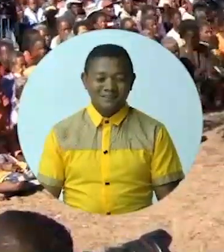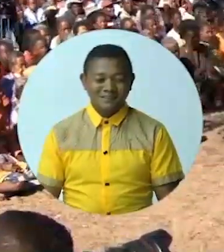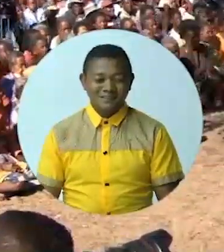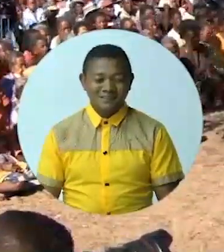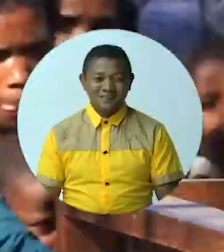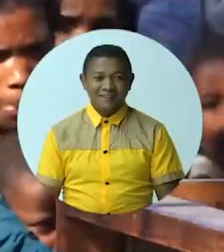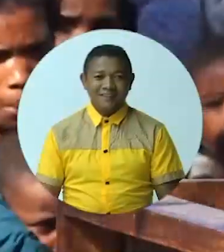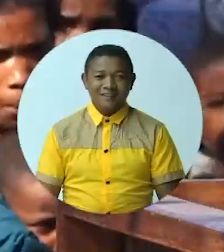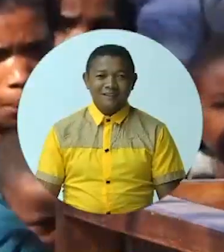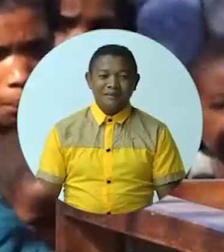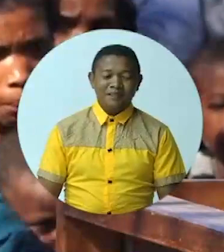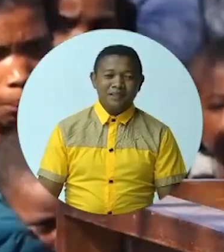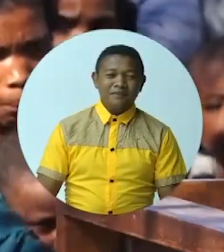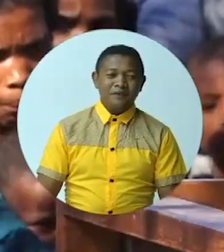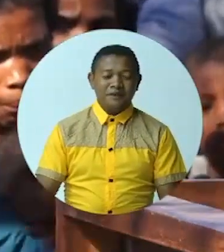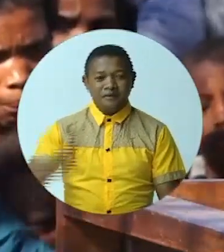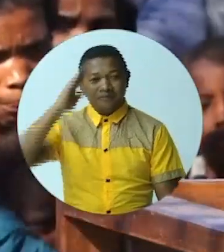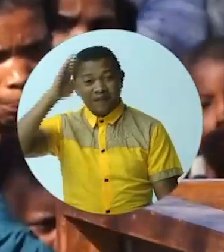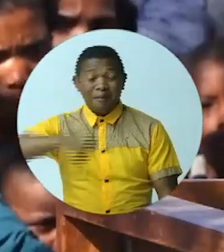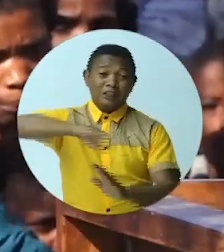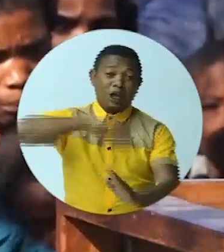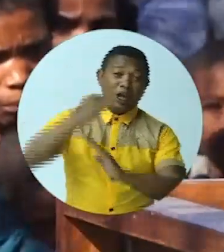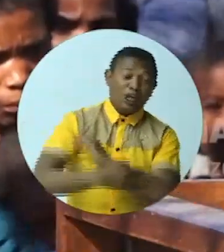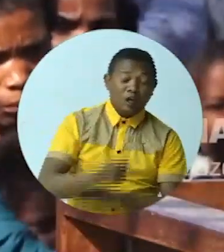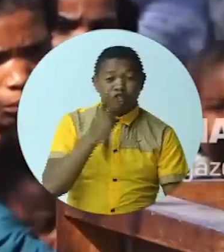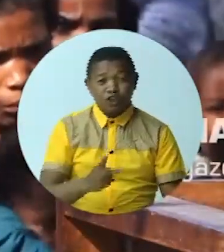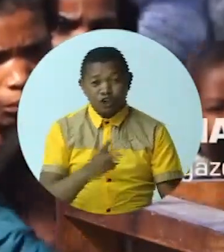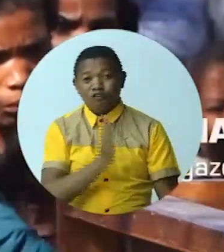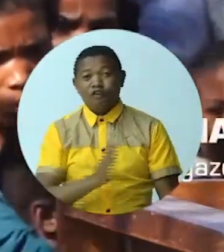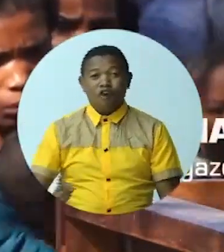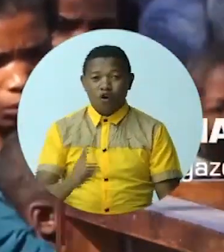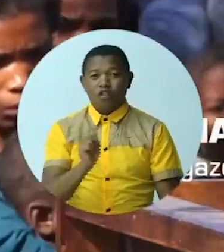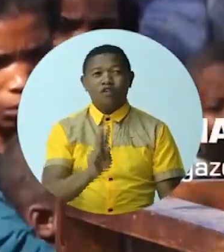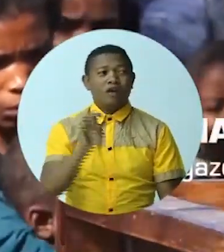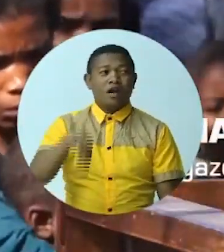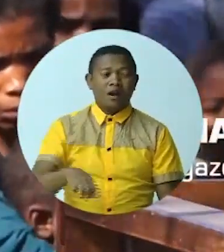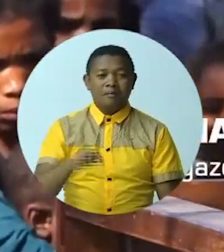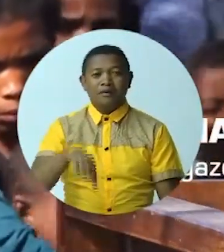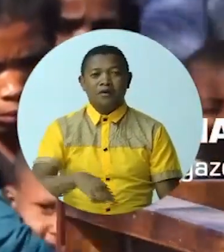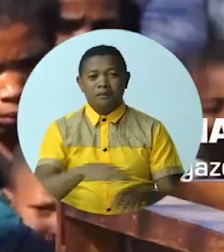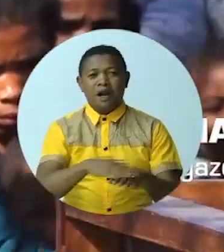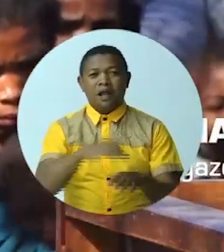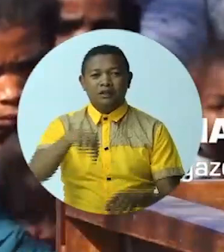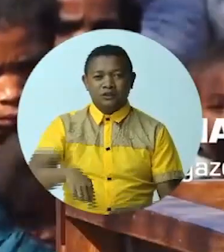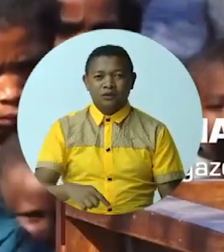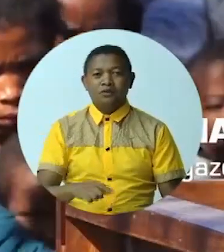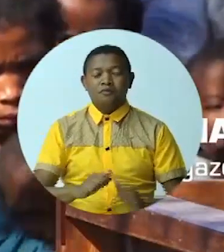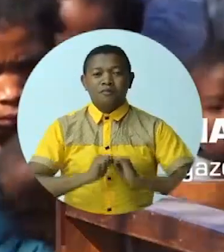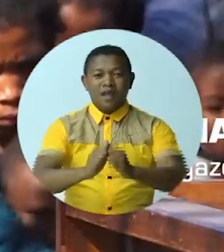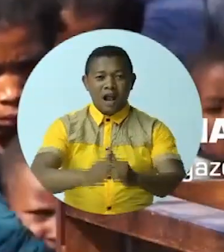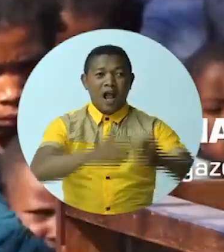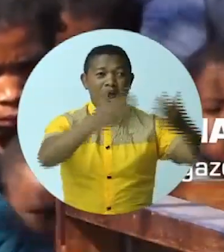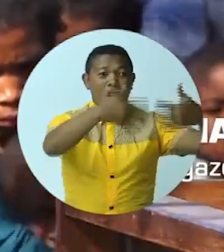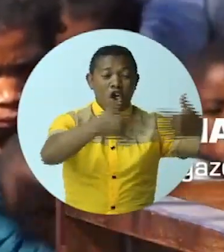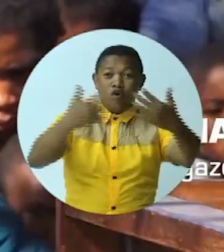Arabantsika rehetra manaraka ny fandarana manokana eto amin'ny televiziona malagasy iarahana amin'ireo haino manjery tsy